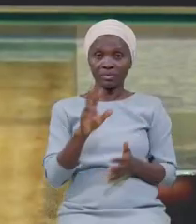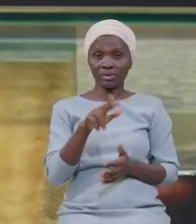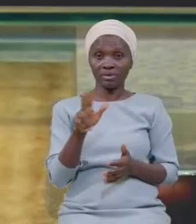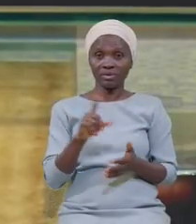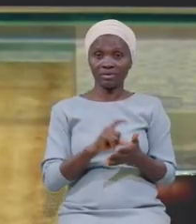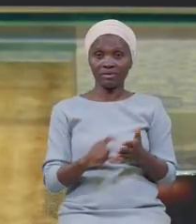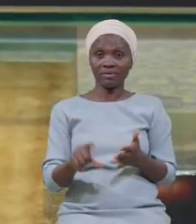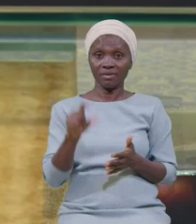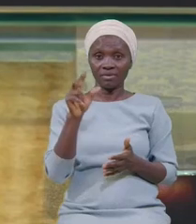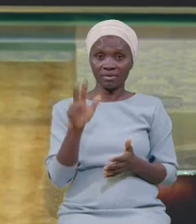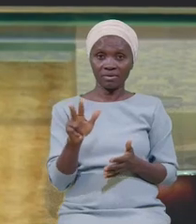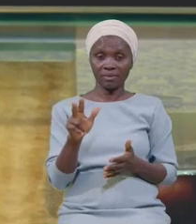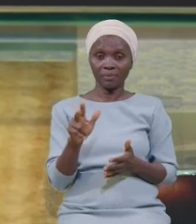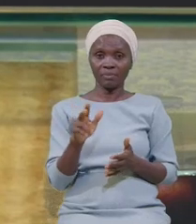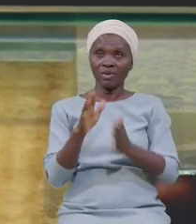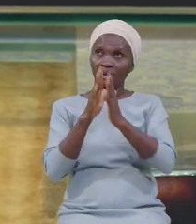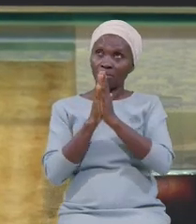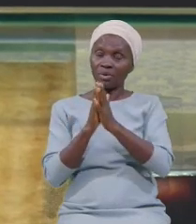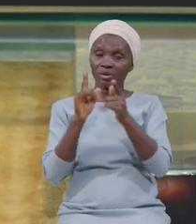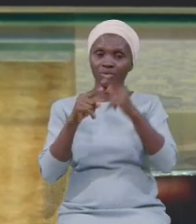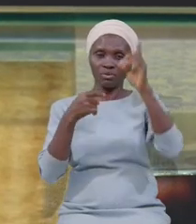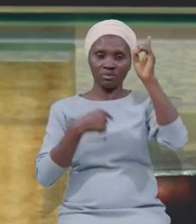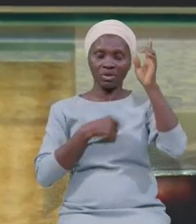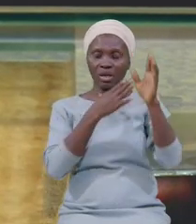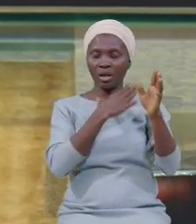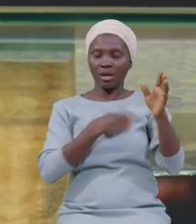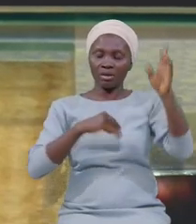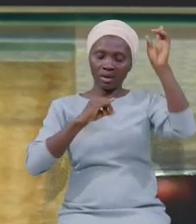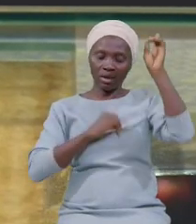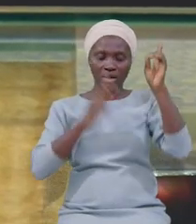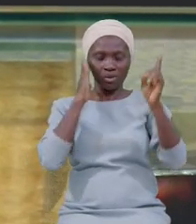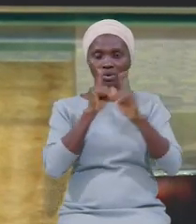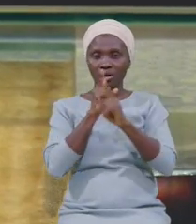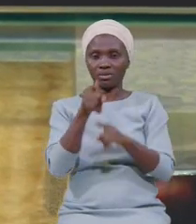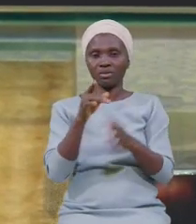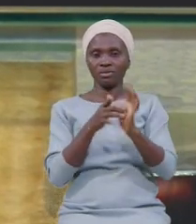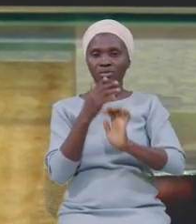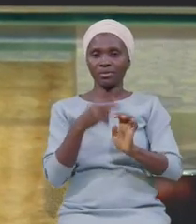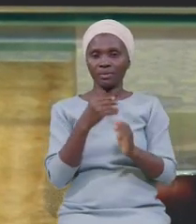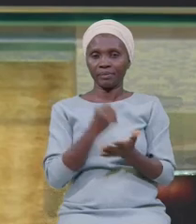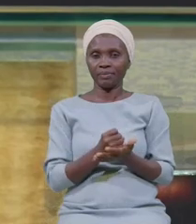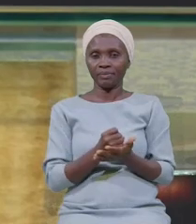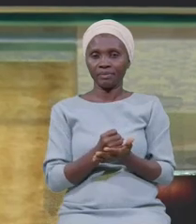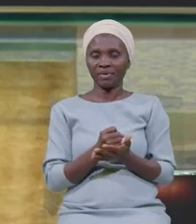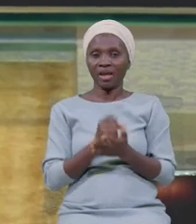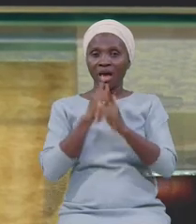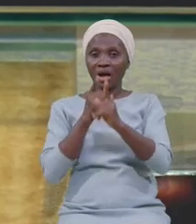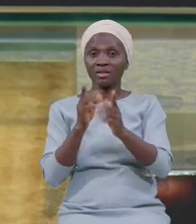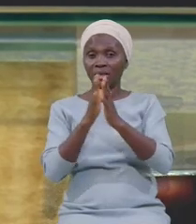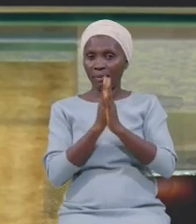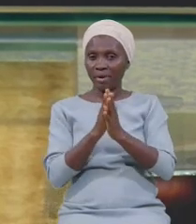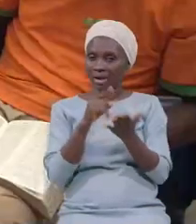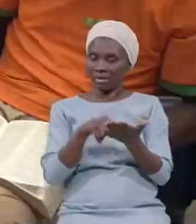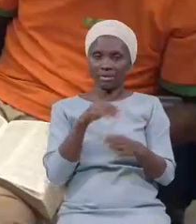Invoque-moi et je te répondrai. Il y a des prières exaucées ce soir. La prière fervente ce soir.